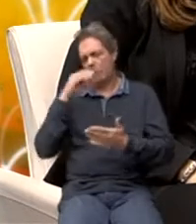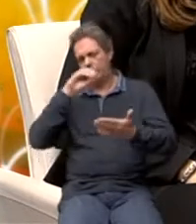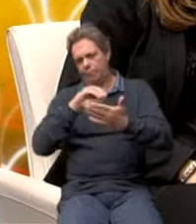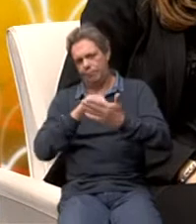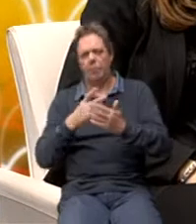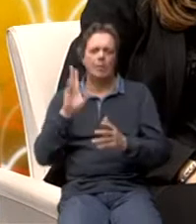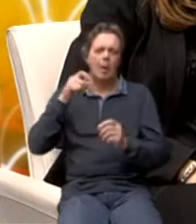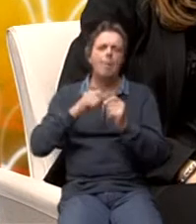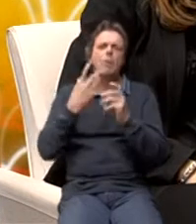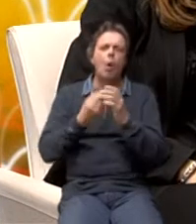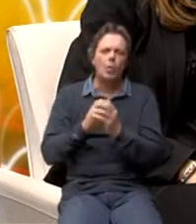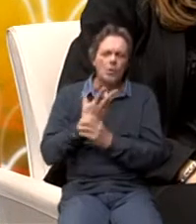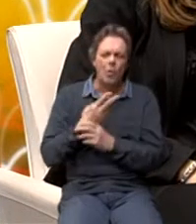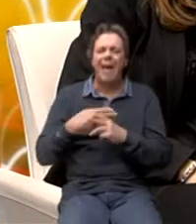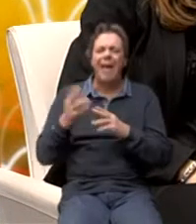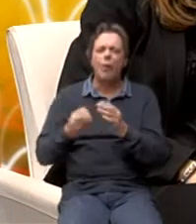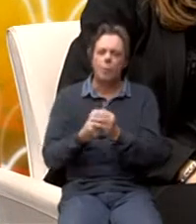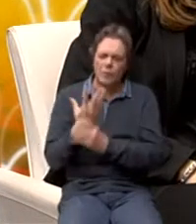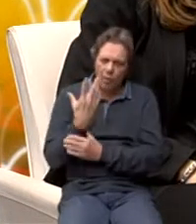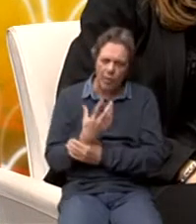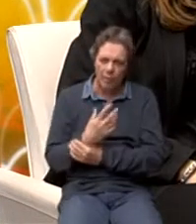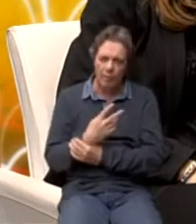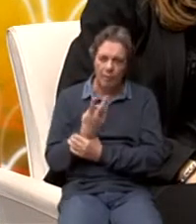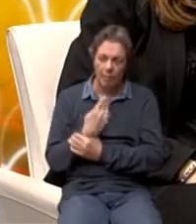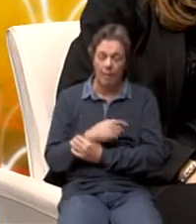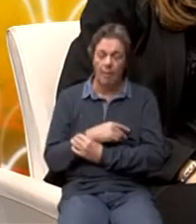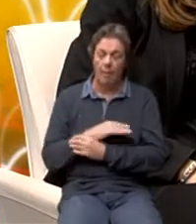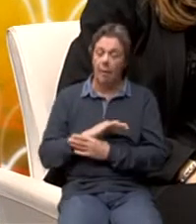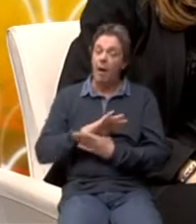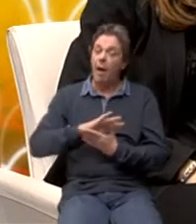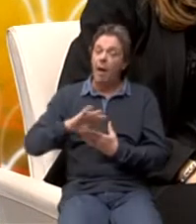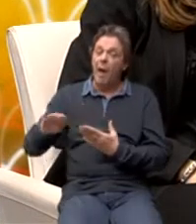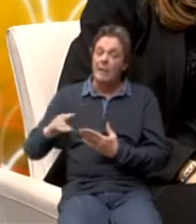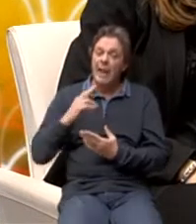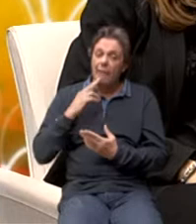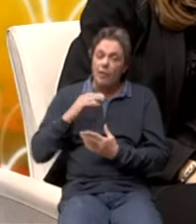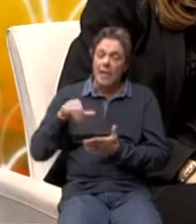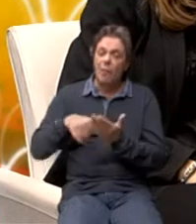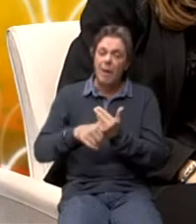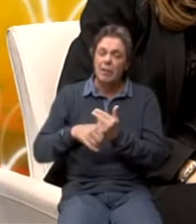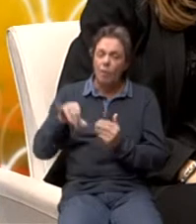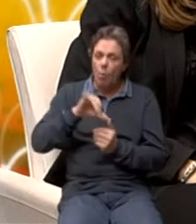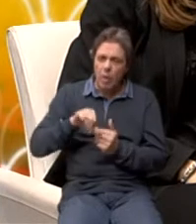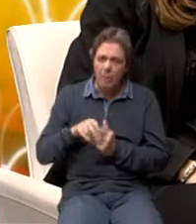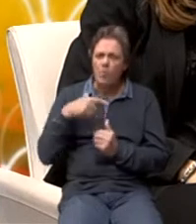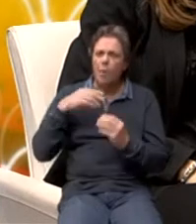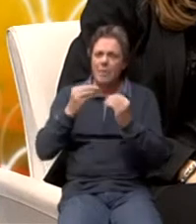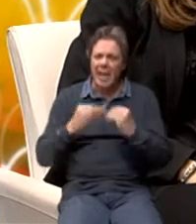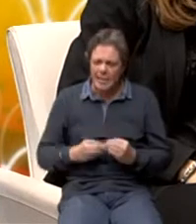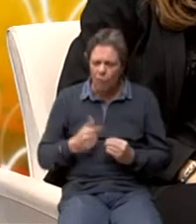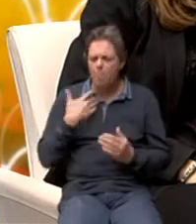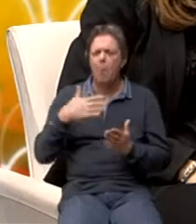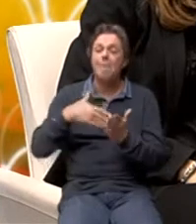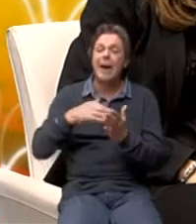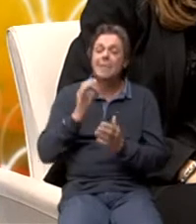ili bilo kakva proizvodnja. Međutim, ekstra djevičansko maslinovo ulje samo po sebi, po svome sastavu, po sastavu masnih